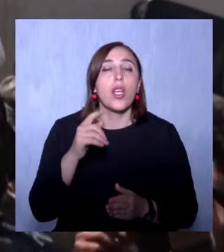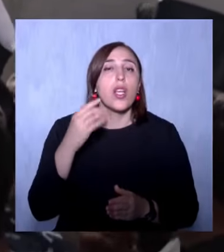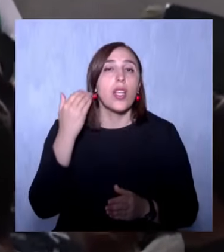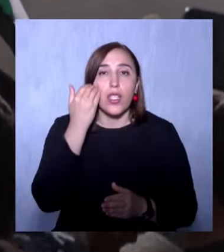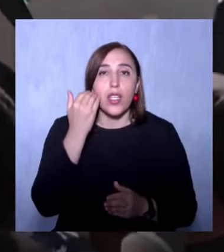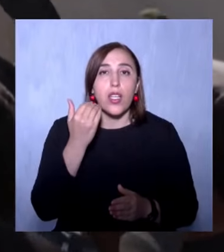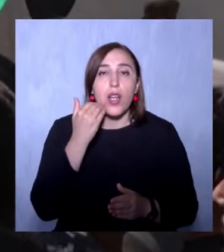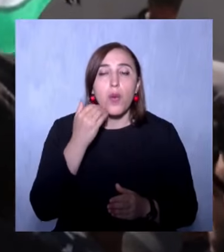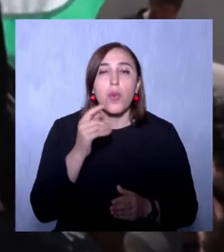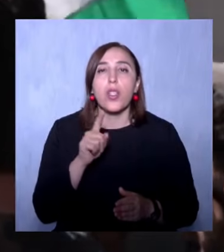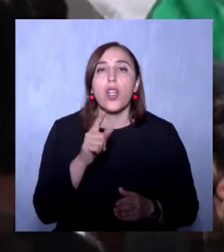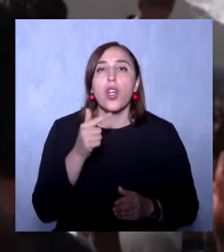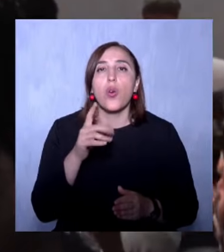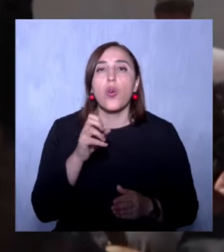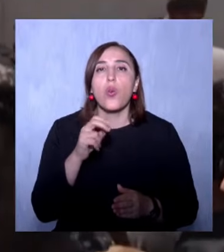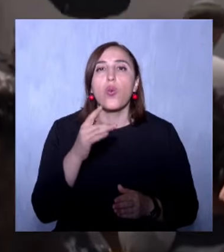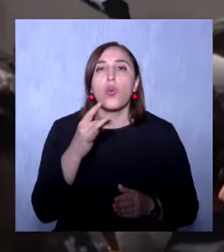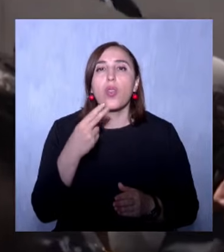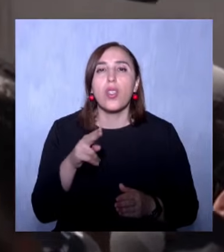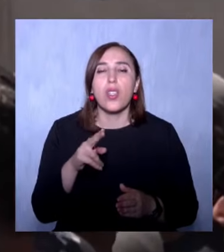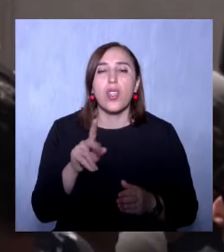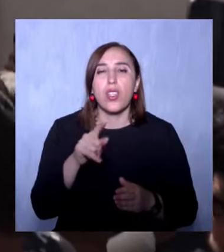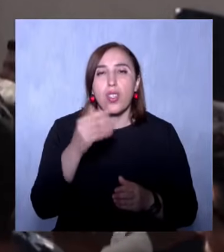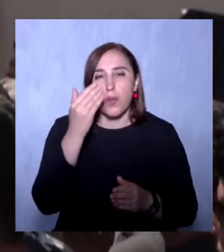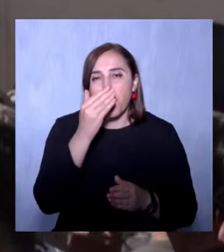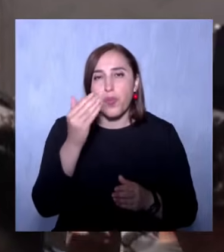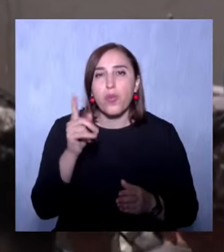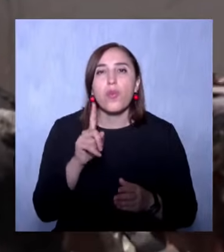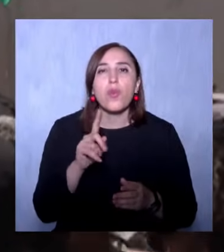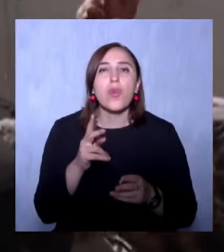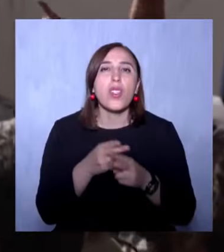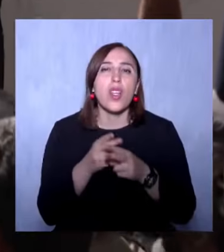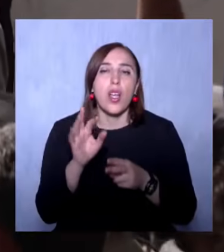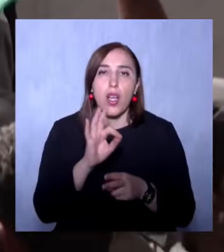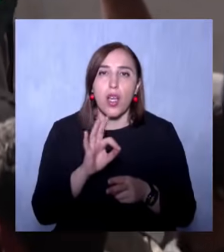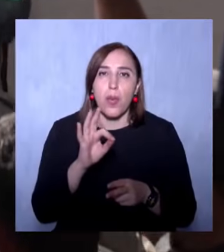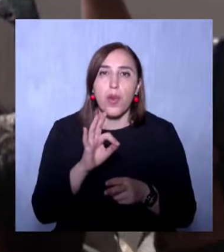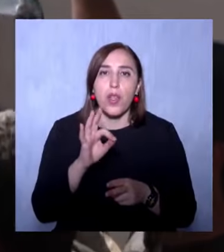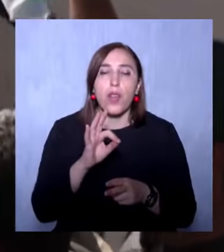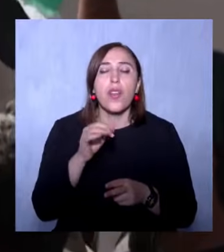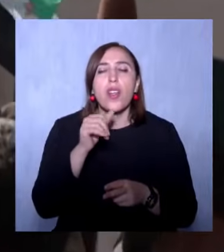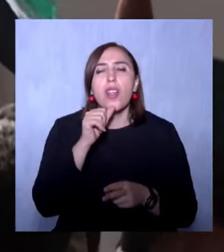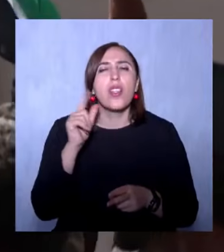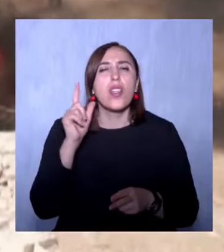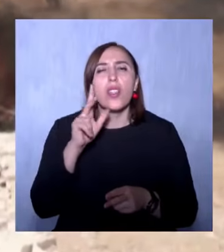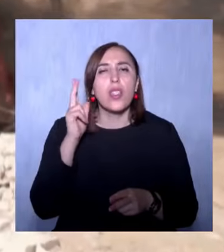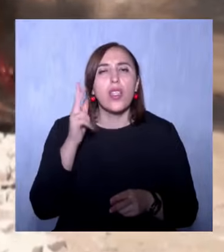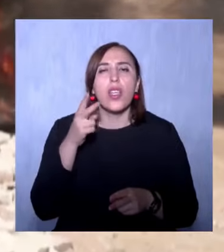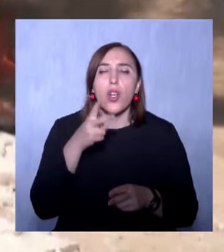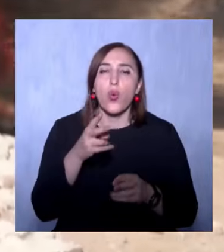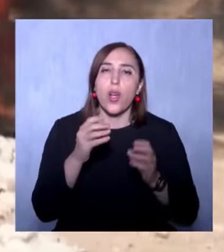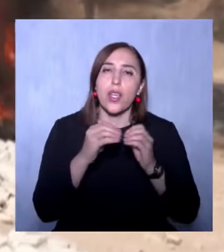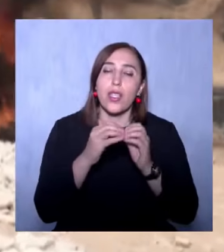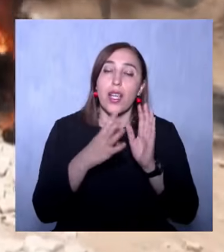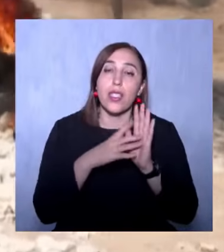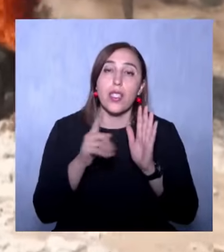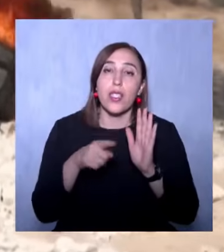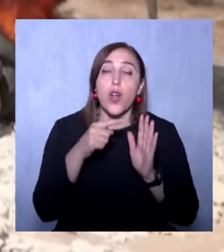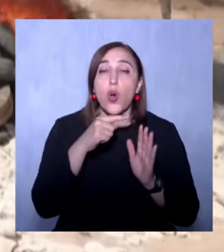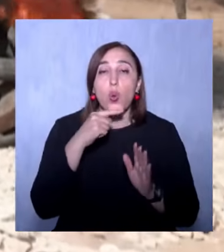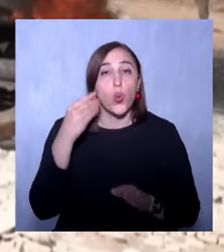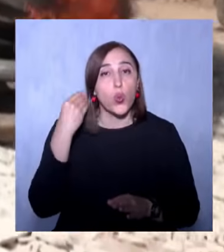ջկատներին մեկուսացնելու համար։ Ըստ այդ աղբյուրների, Անկարան պահանջում է Կրեմլից կյանքի կոչել տարիներ առաջ, դեռ 2019-ին